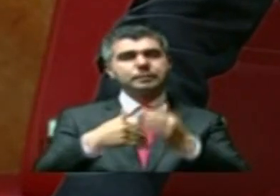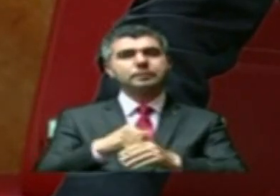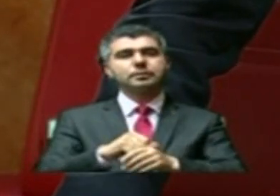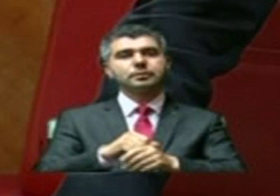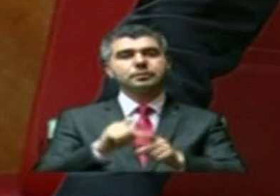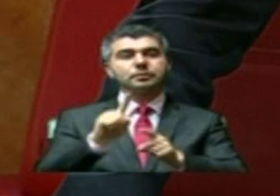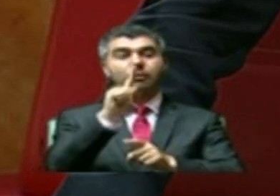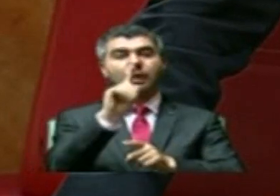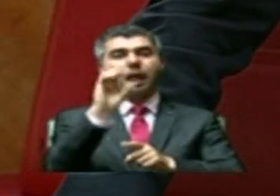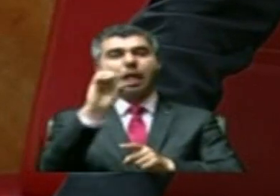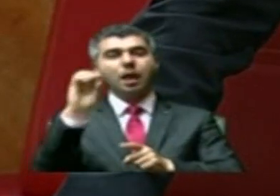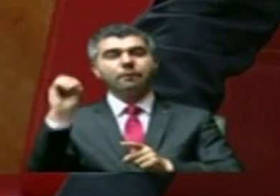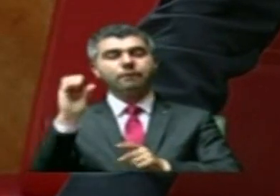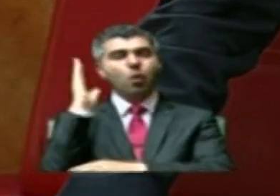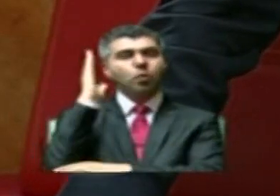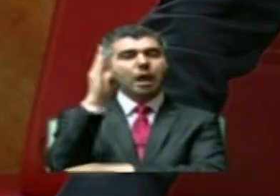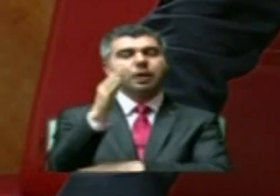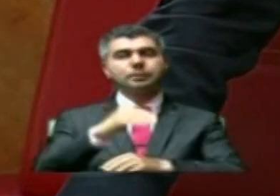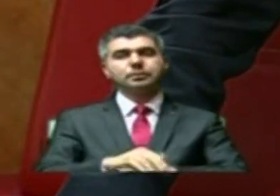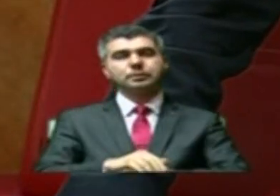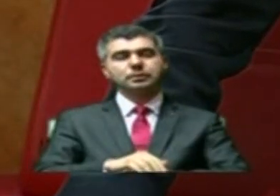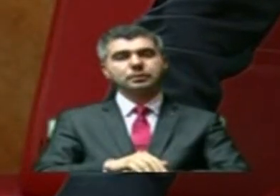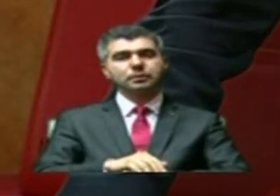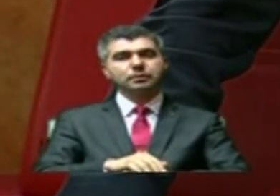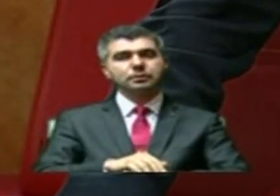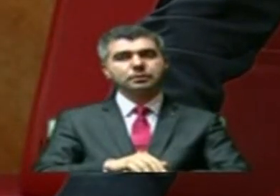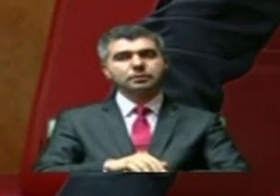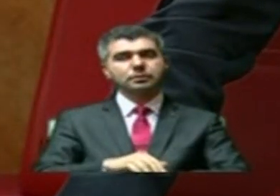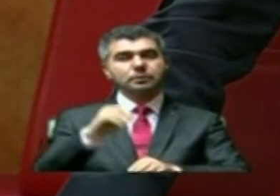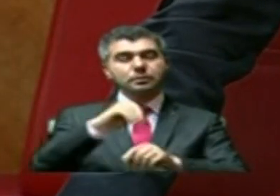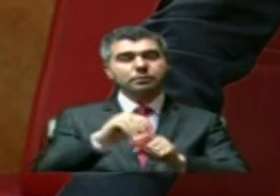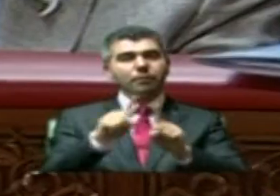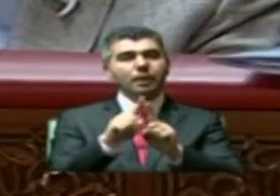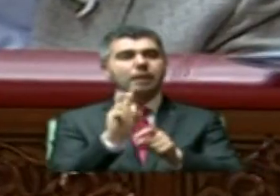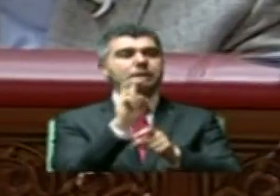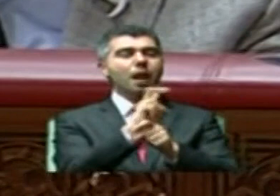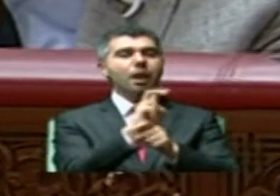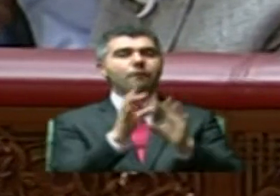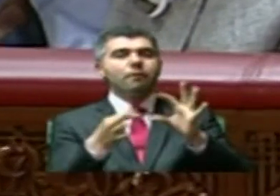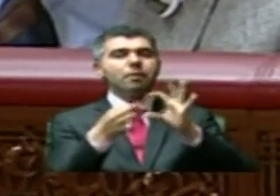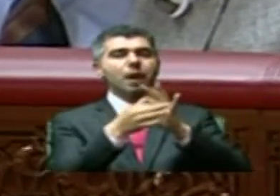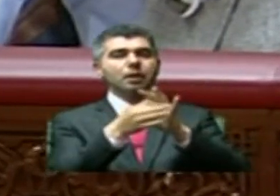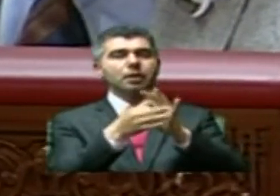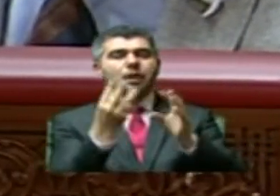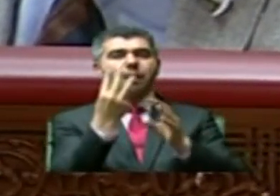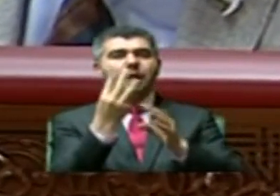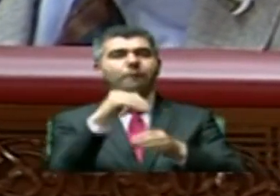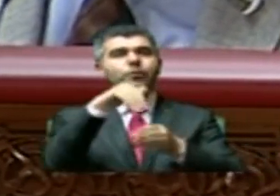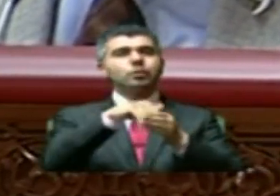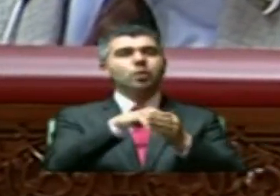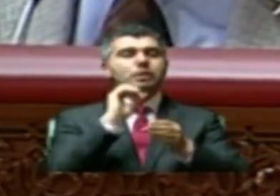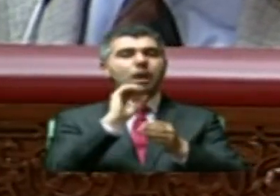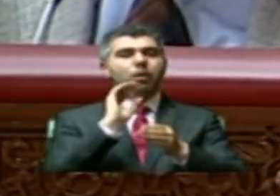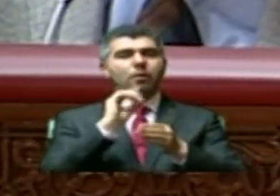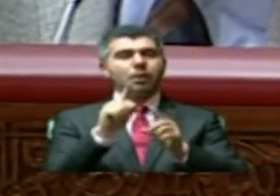1000 هكتار اللي دابا الآن معدة. خدينا المؤشر ديال التمويل، كاين ثلاثة ديال الصناديق والصندوق